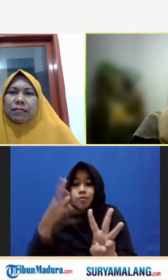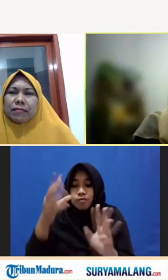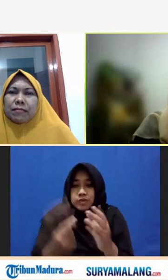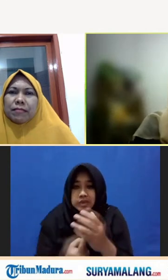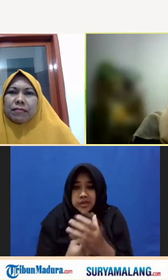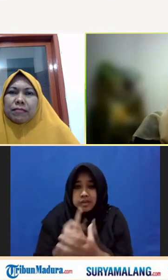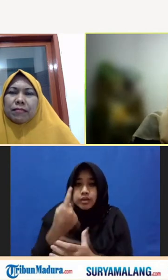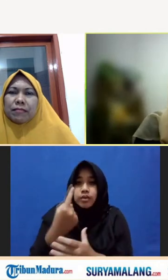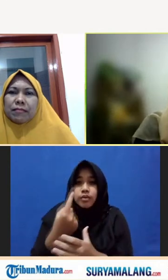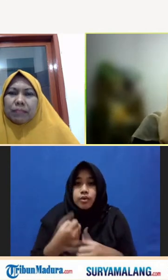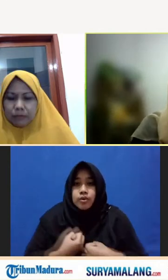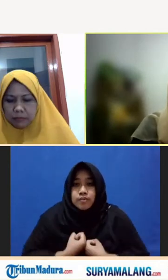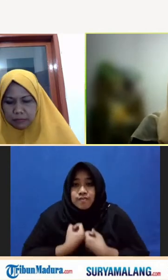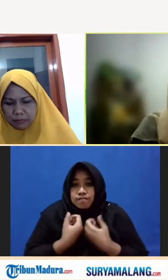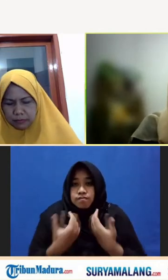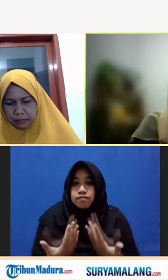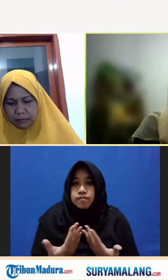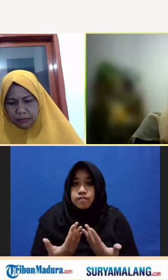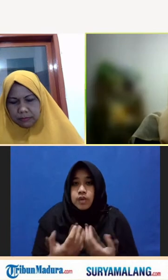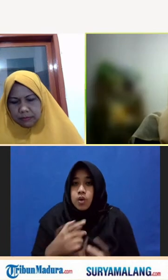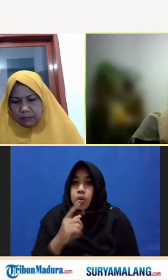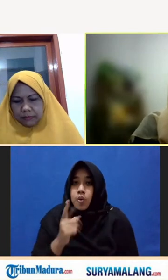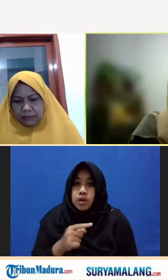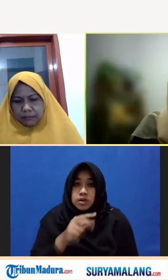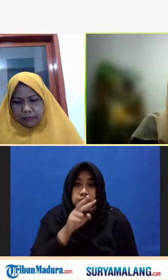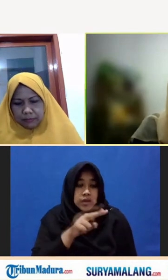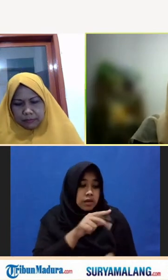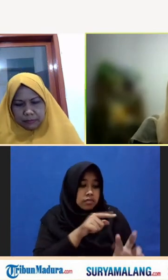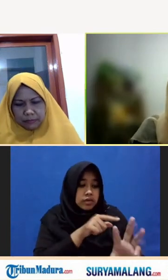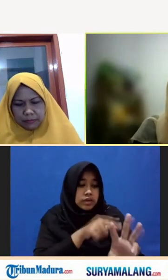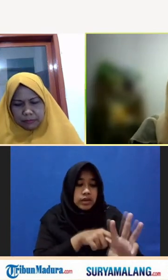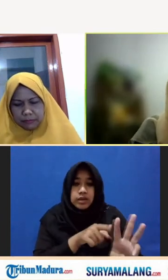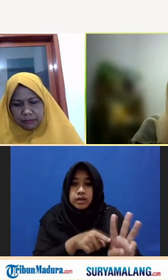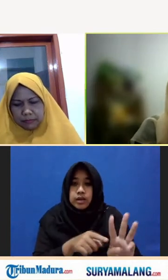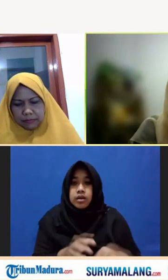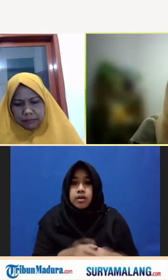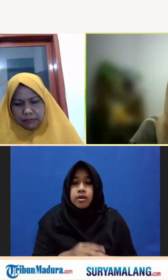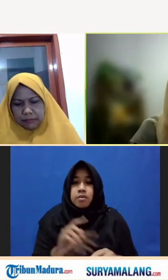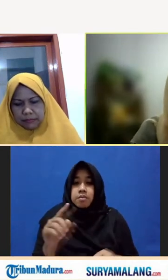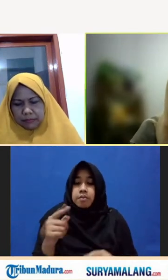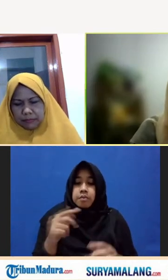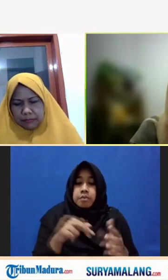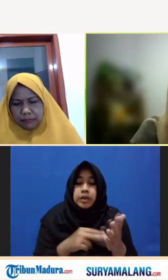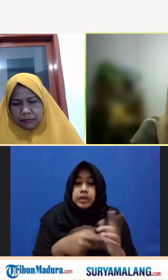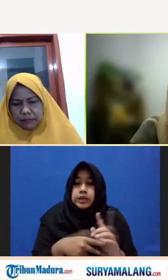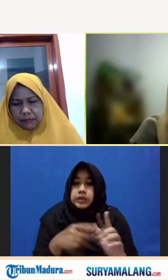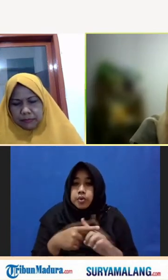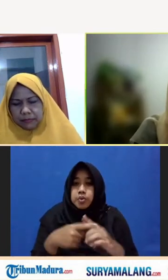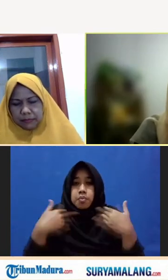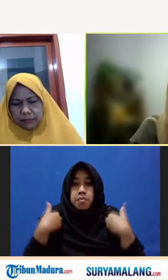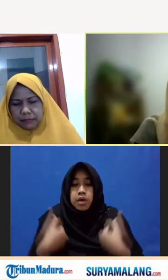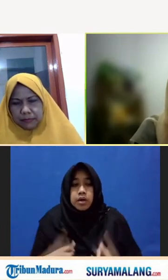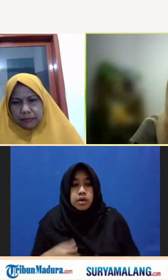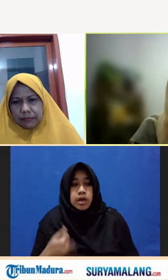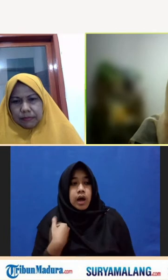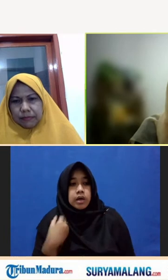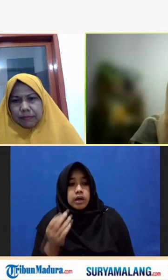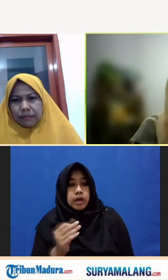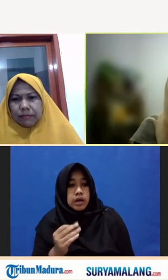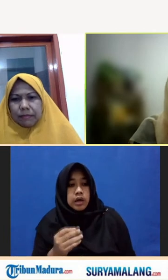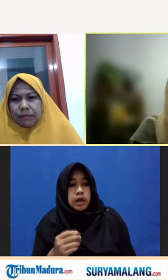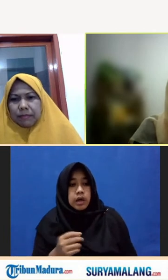Ibu mesti lihat ketiga aspeknya. Oke, berarti badan dulu nih. Ada nggak yang masih nggak beres dari badan anak